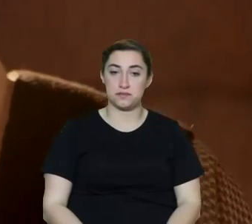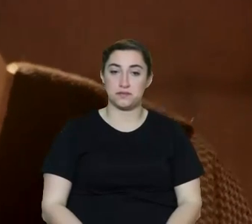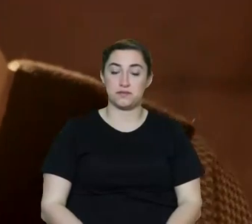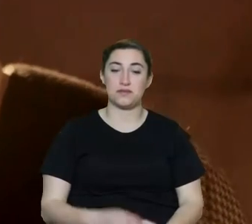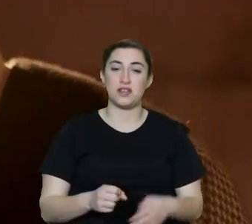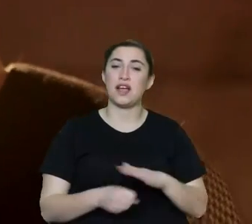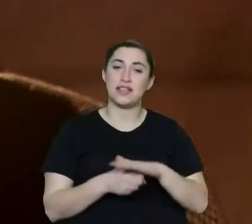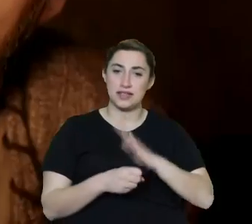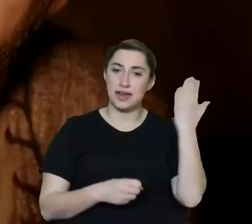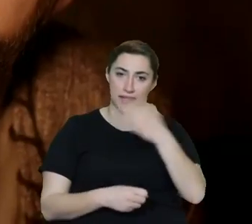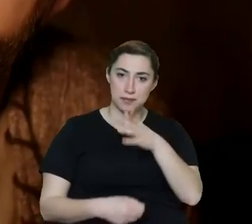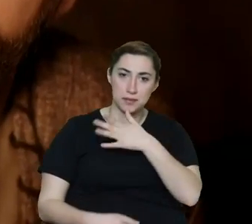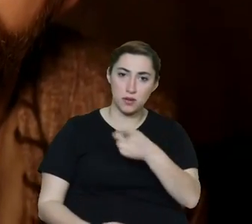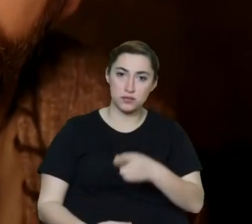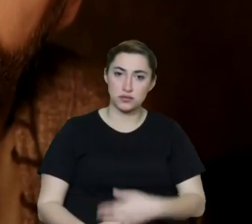Kayseri'ye gitmişliğin var mıdır?